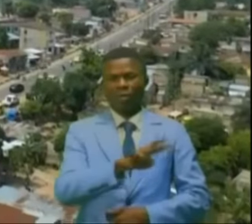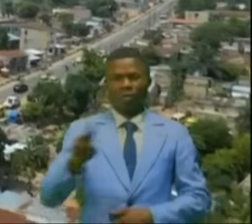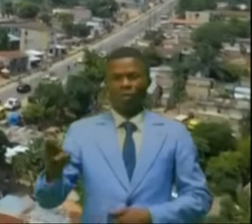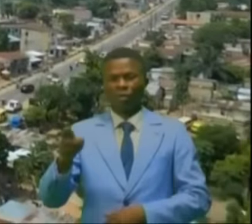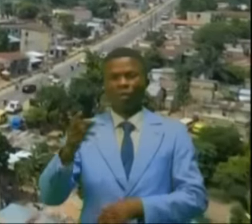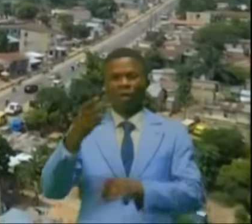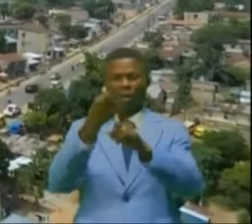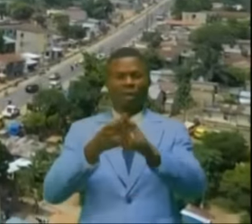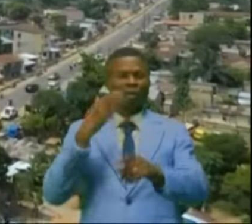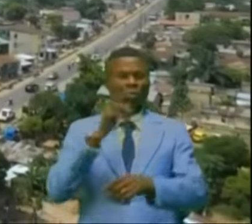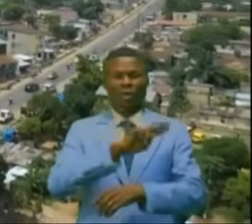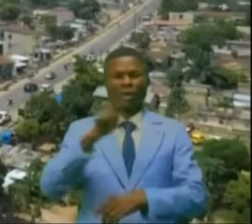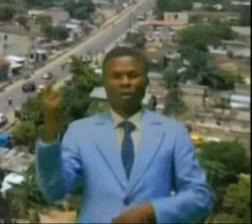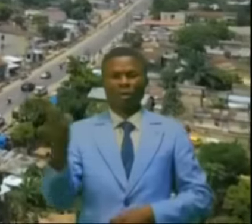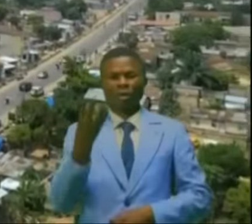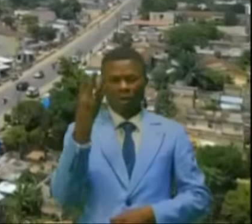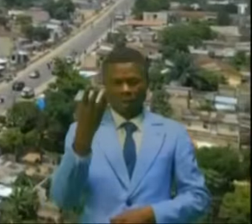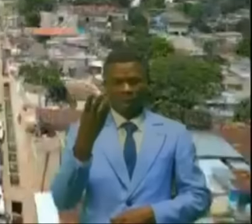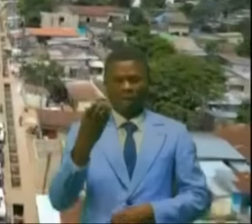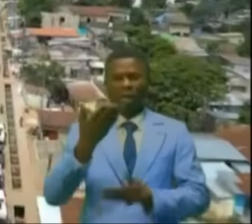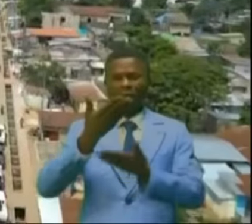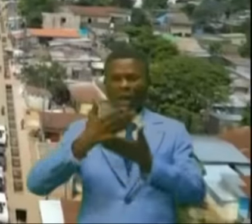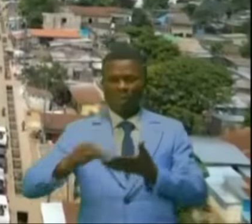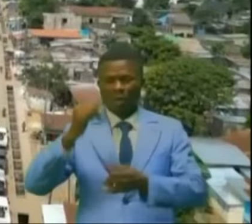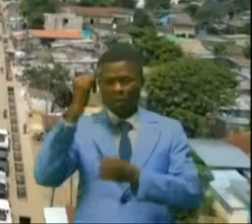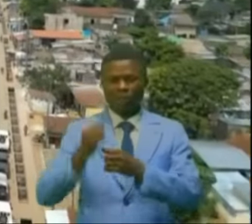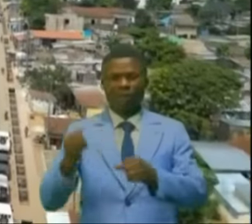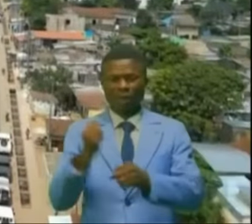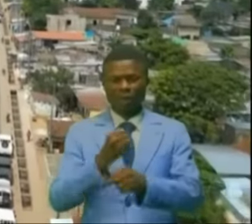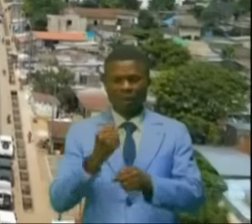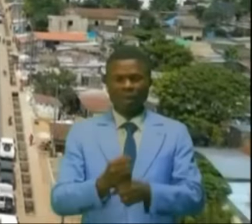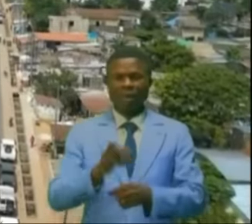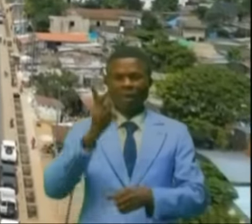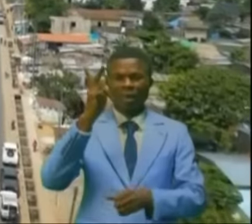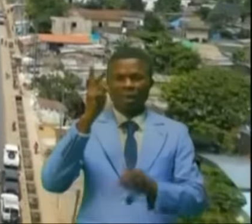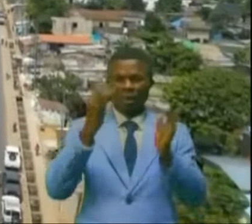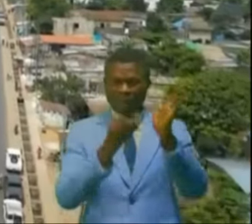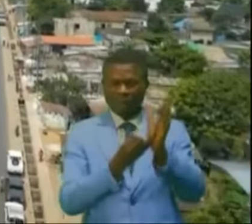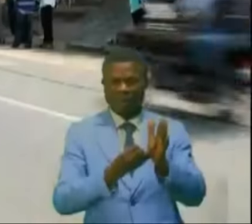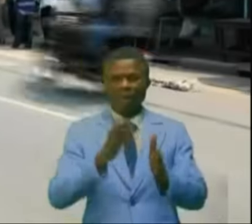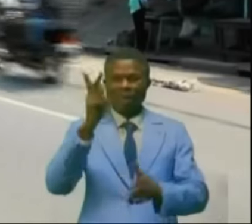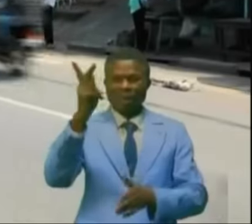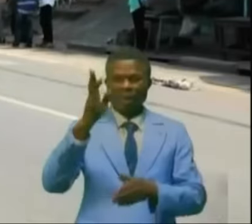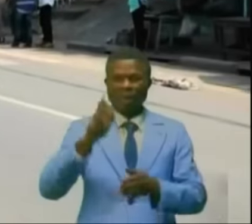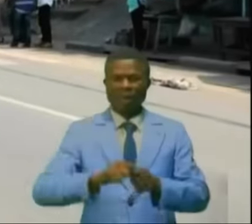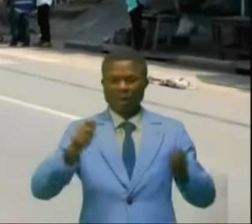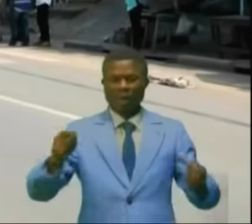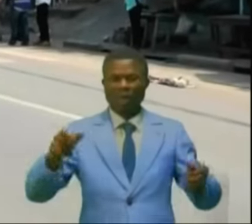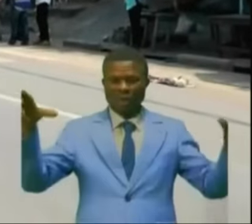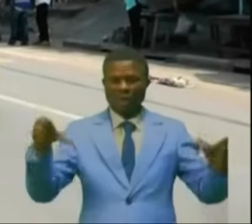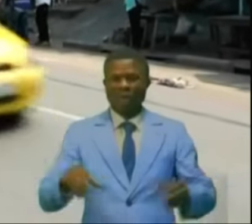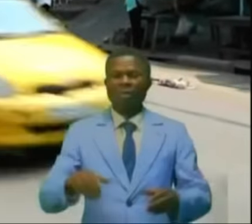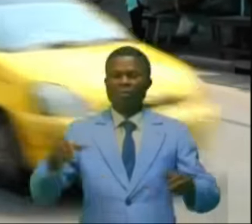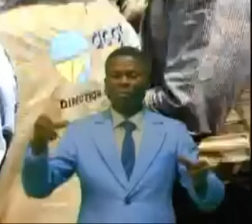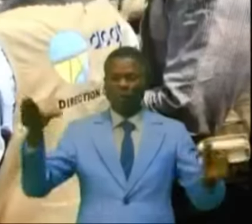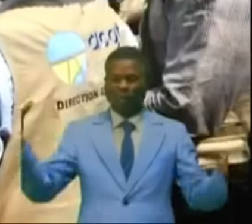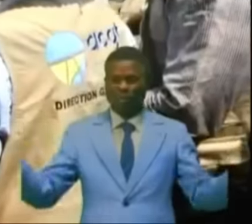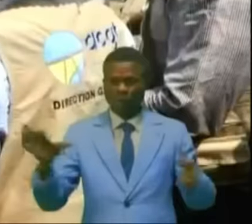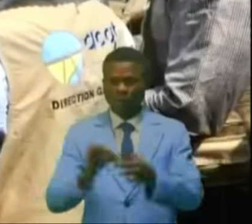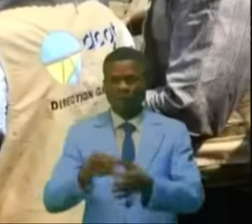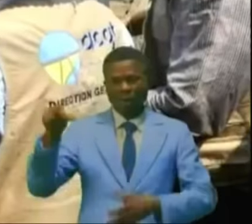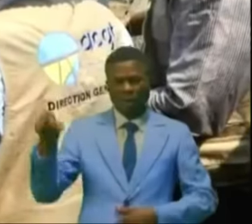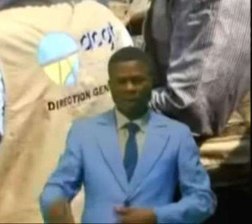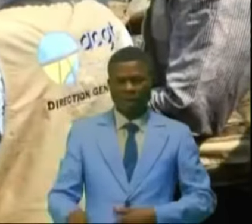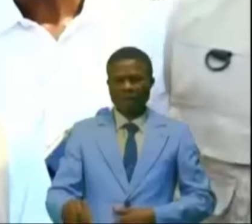2024, les travaux de la seconde phase de cette route longue de 7 km qui relie le quartier Kintsuka à Upen en passant